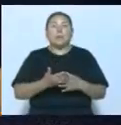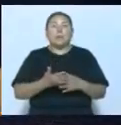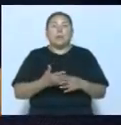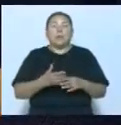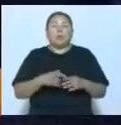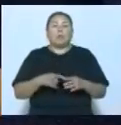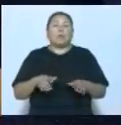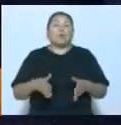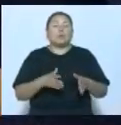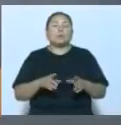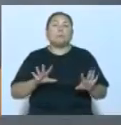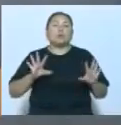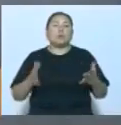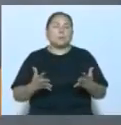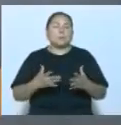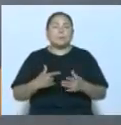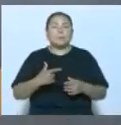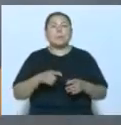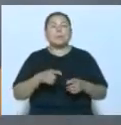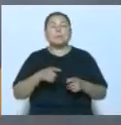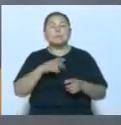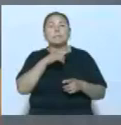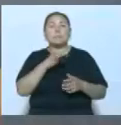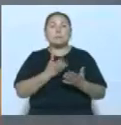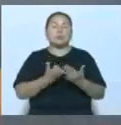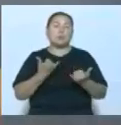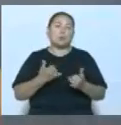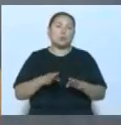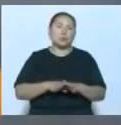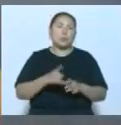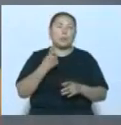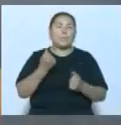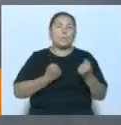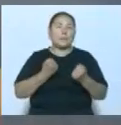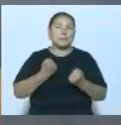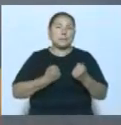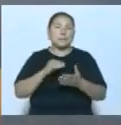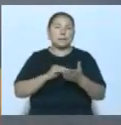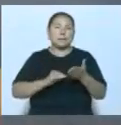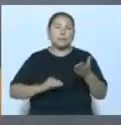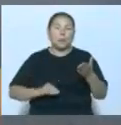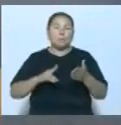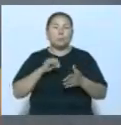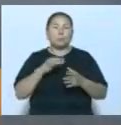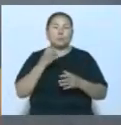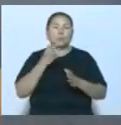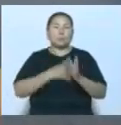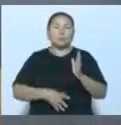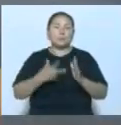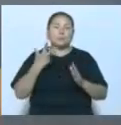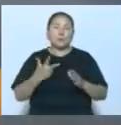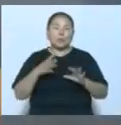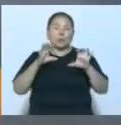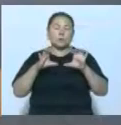происшествий, повышение дисциплины среди водителей. К примеру, только что на одного водителя автобуса составлен протокол по статье 593